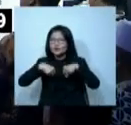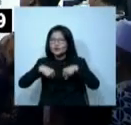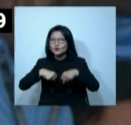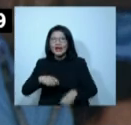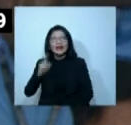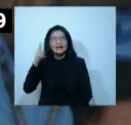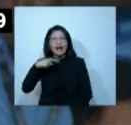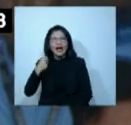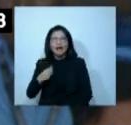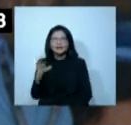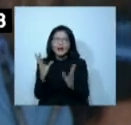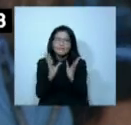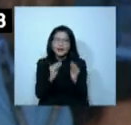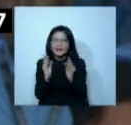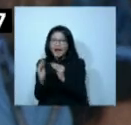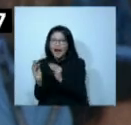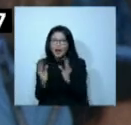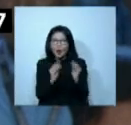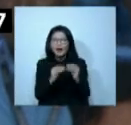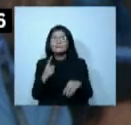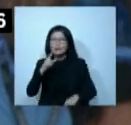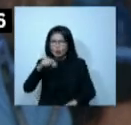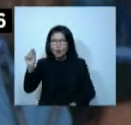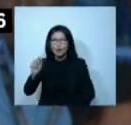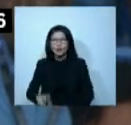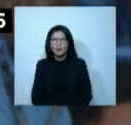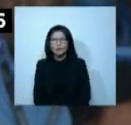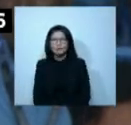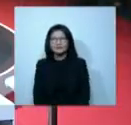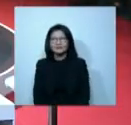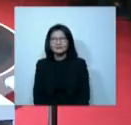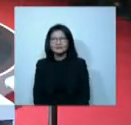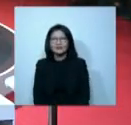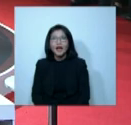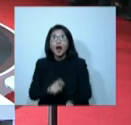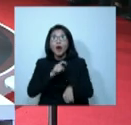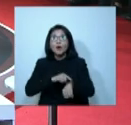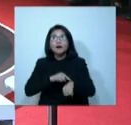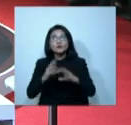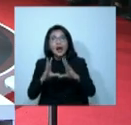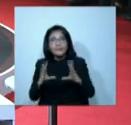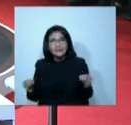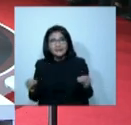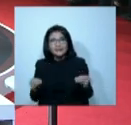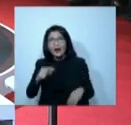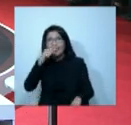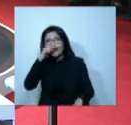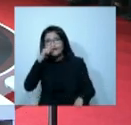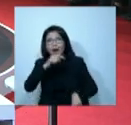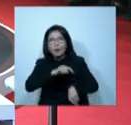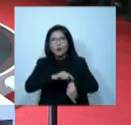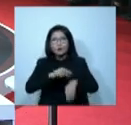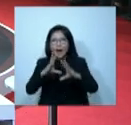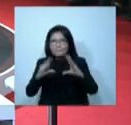5* 5 yang isinya cuman antar pasar calon dan moderator jadi Biarkanlah mereka itu berdebat satu sama yang lain kayak diskusi